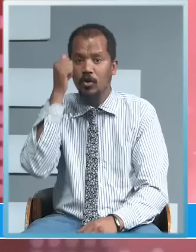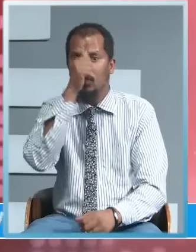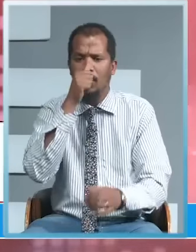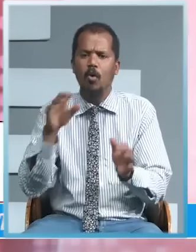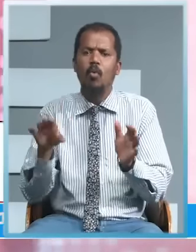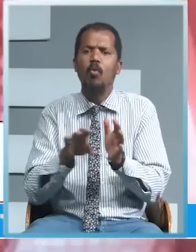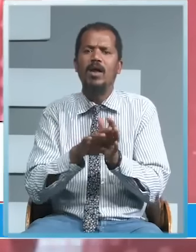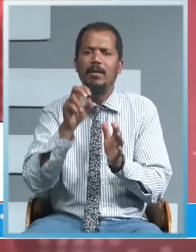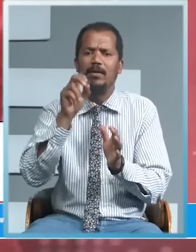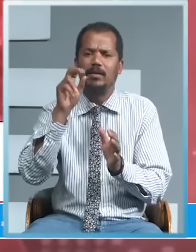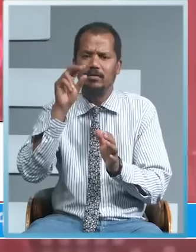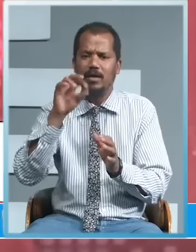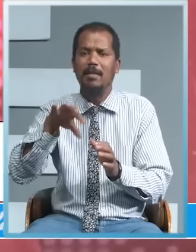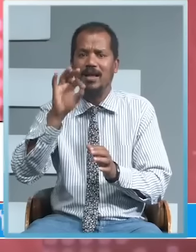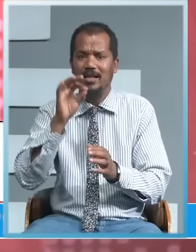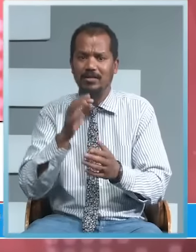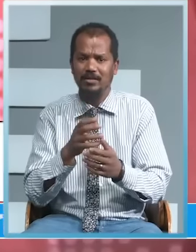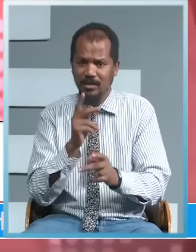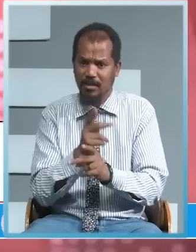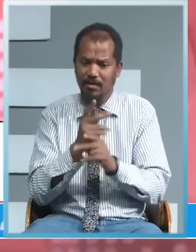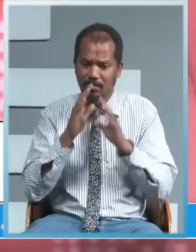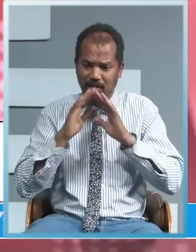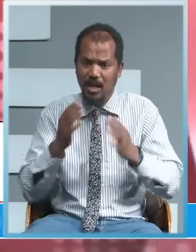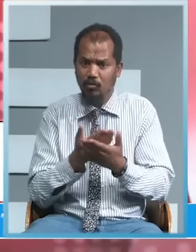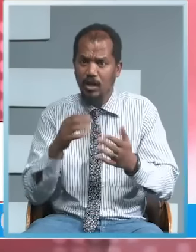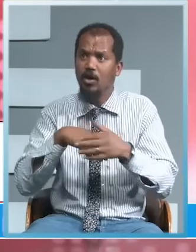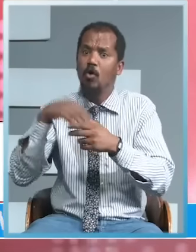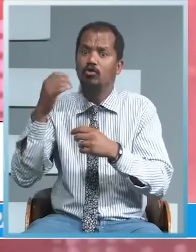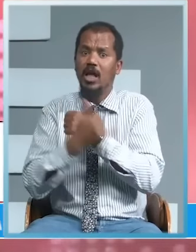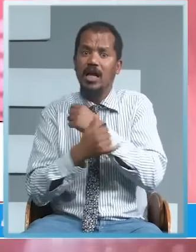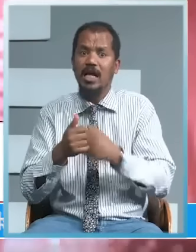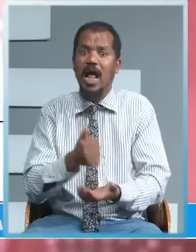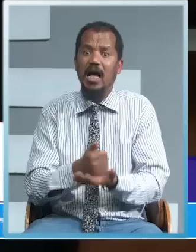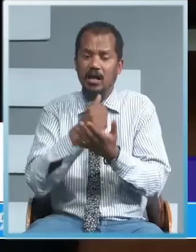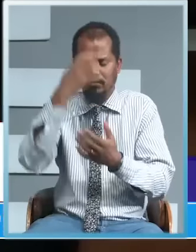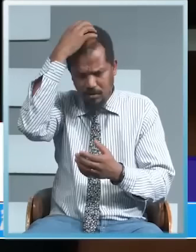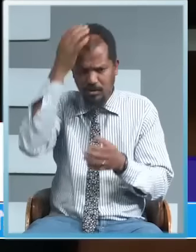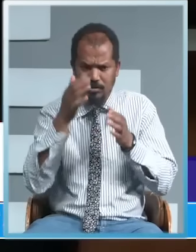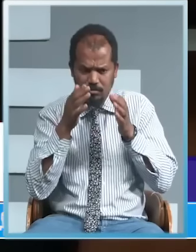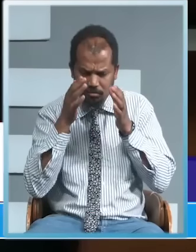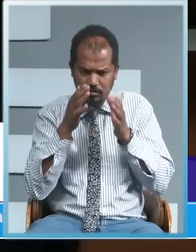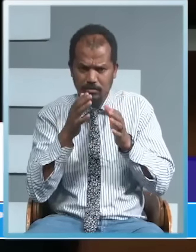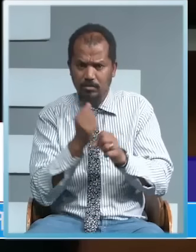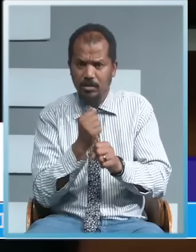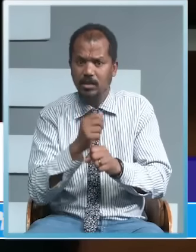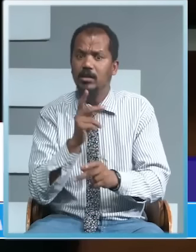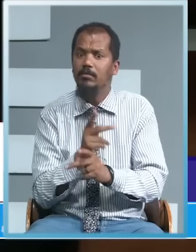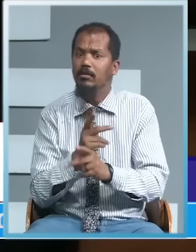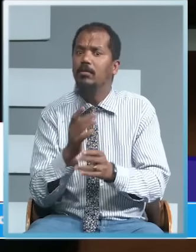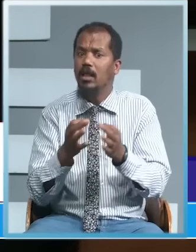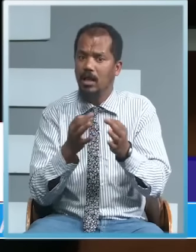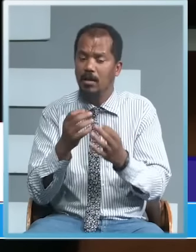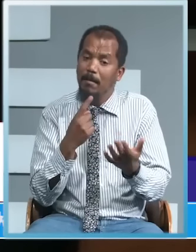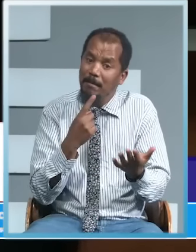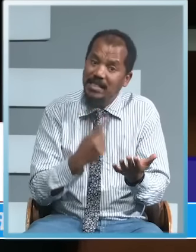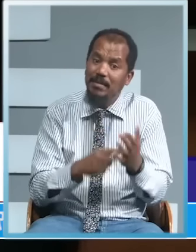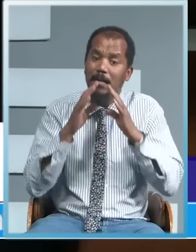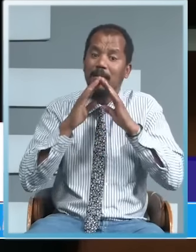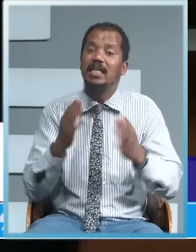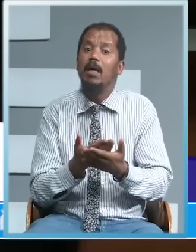ኢትዮጵያ ወደብ የማግኘት መብቷን እንዲጠበቅ በሰላም ጉዳይና የውጭ ሀገር አጋርነት ላይ መንግስት በትኩረት መስራት እንደሚጠበቅበት ተገለጸ።